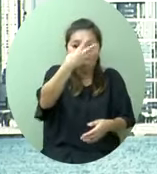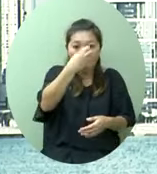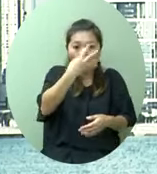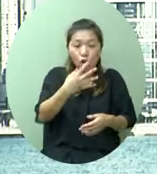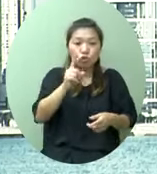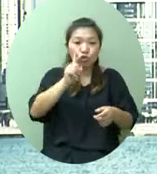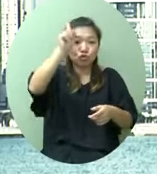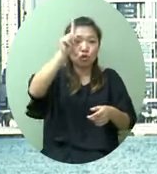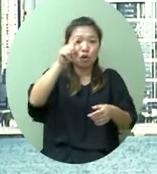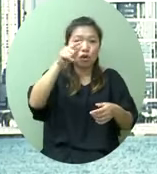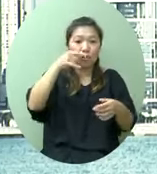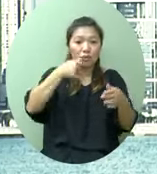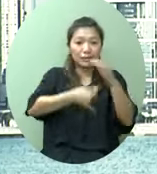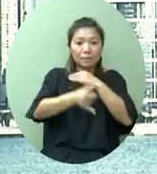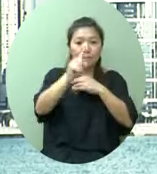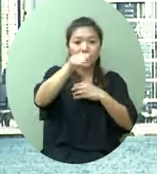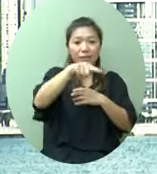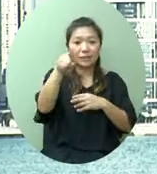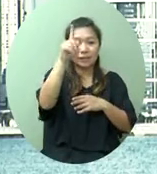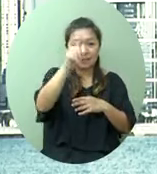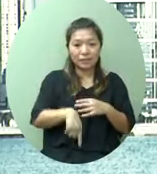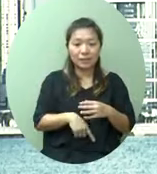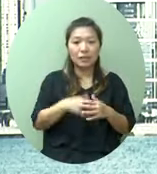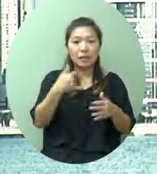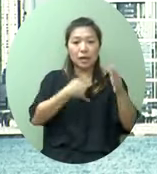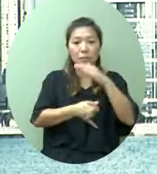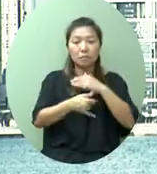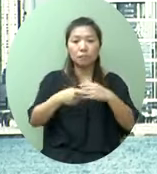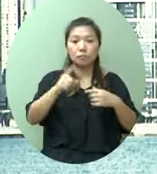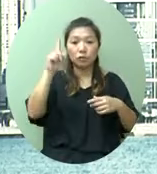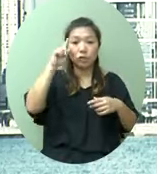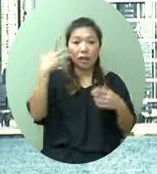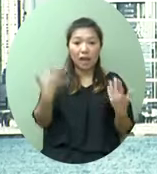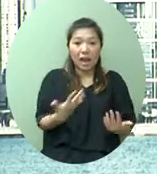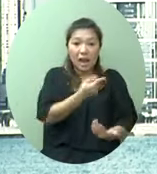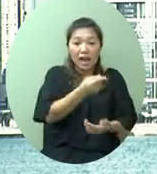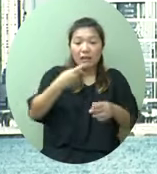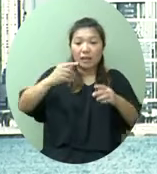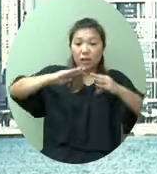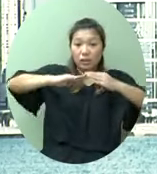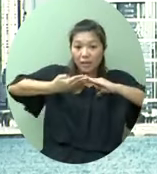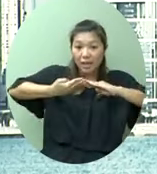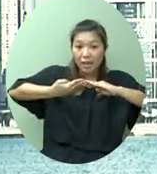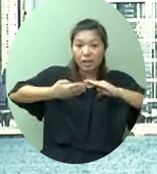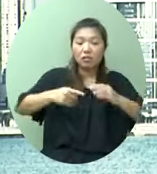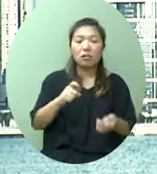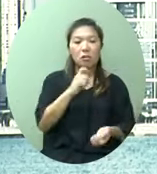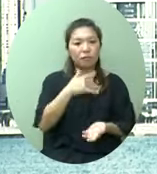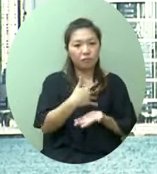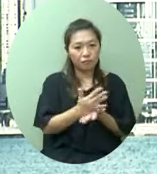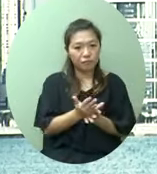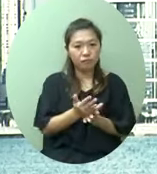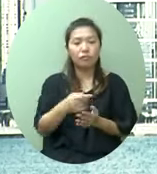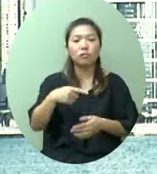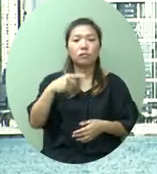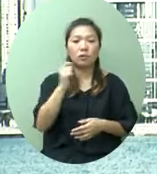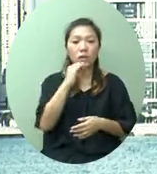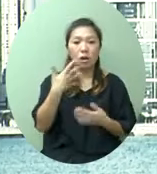來到上市的。在發債方面有些很令人振奮的消息，一方面我們香港